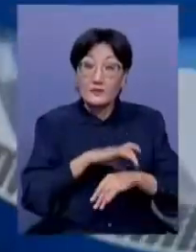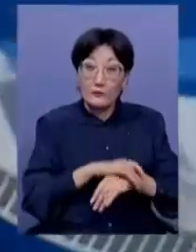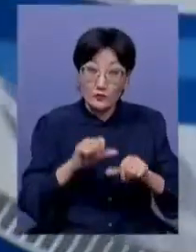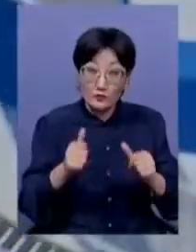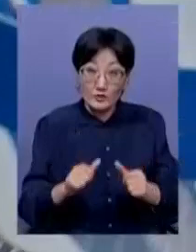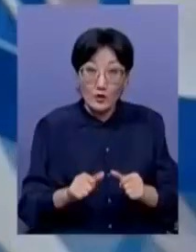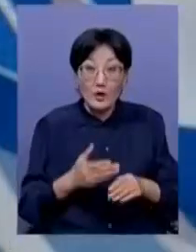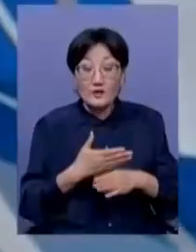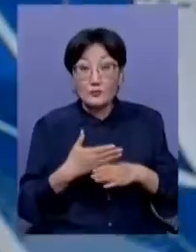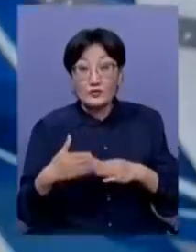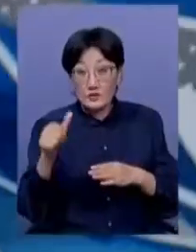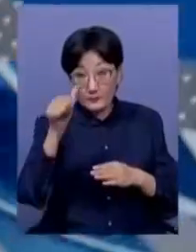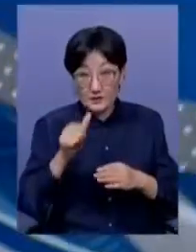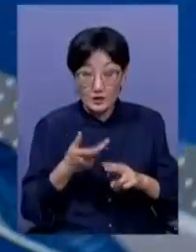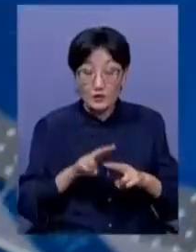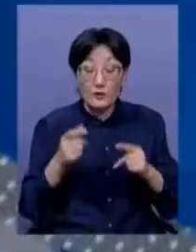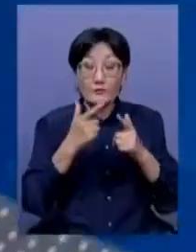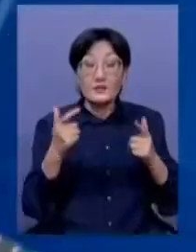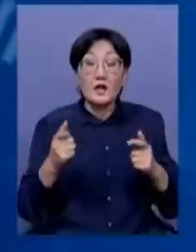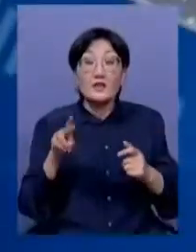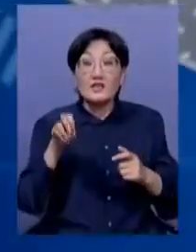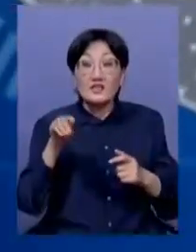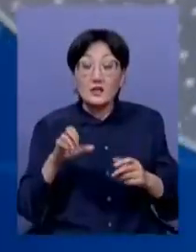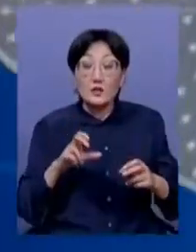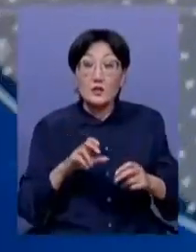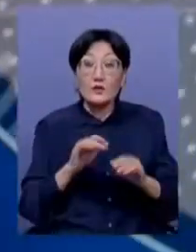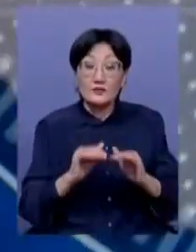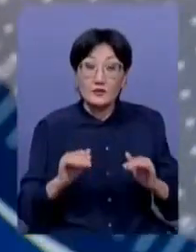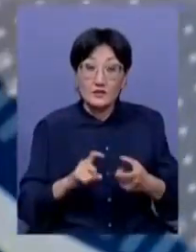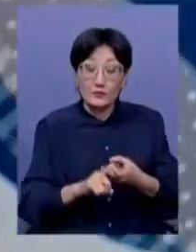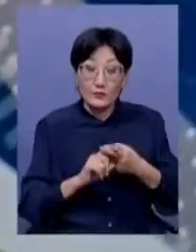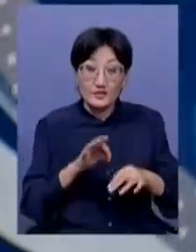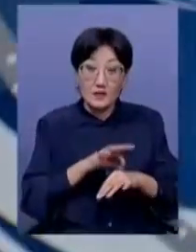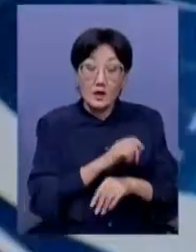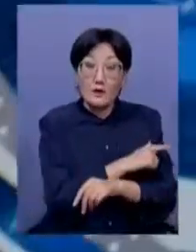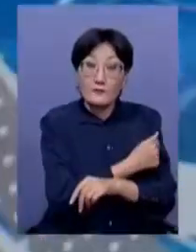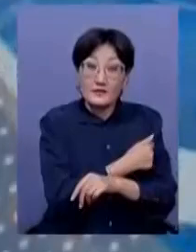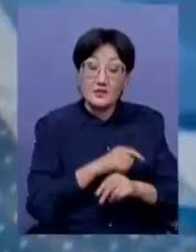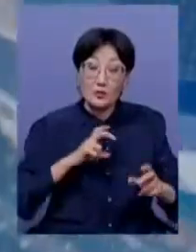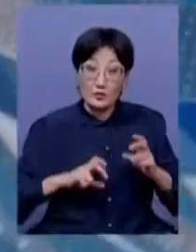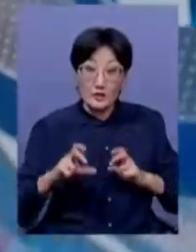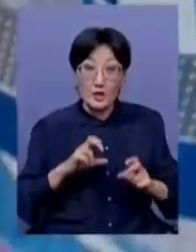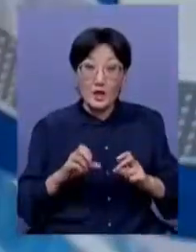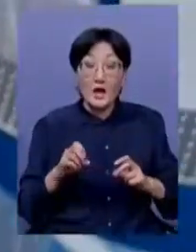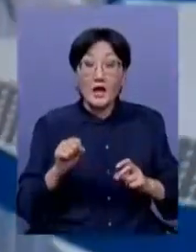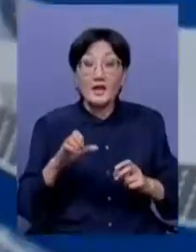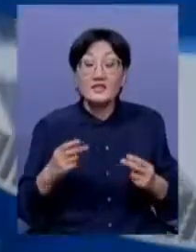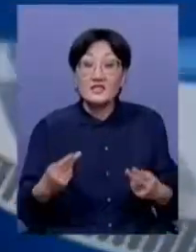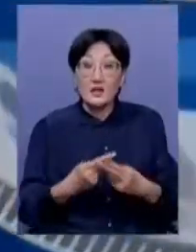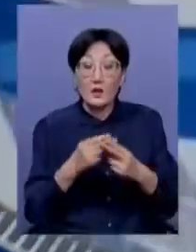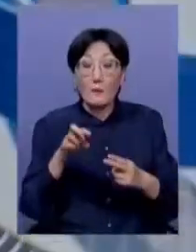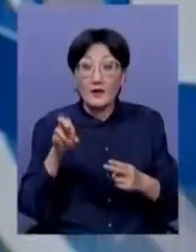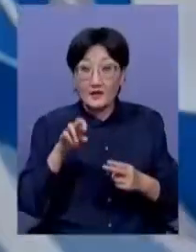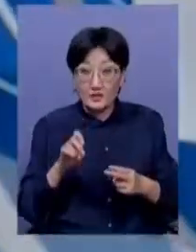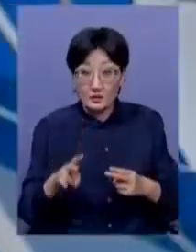форме спустя месяц. Об этом заявила доцент кафедры детских инфекционных болезней медицинского университета Астаны Баян